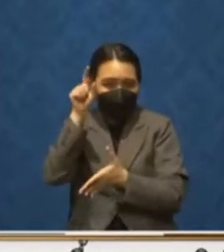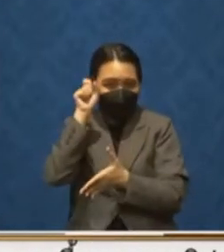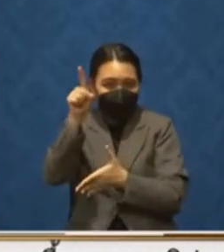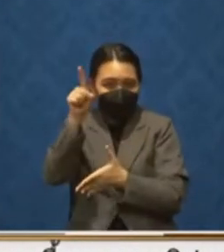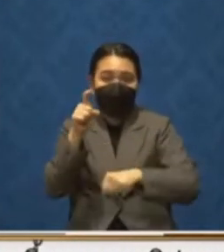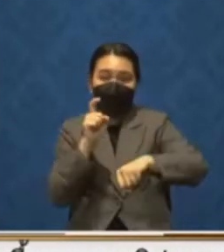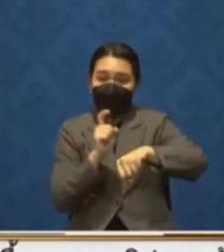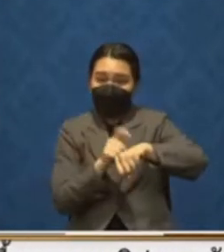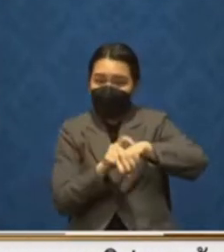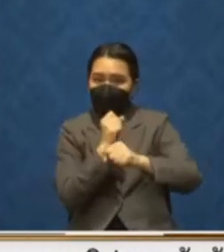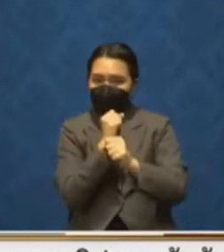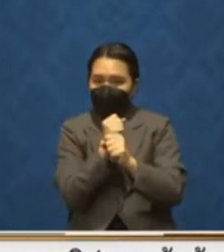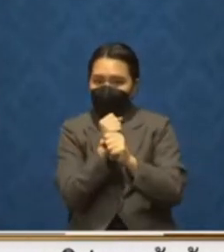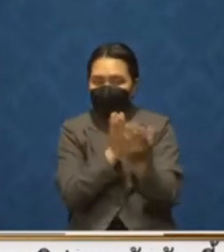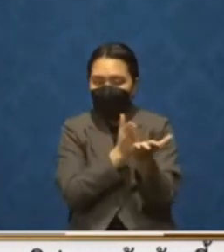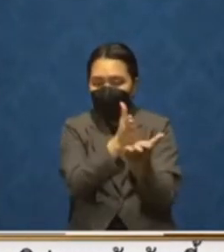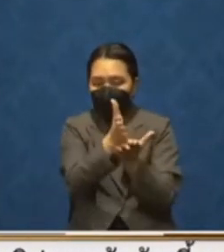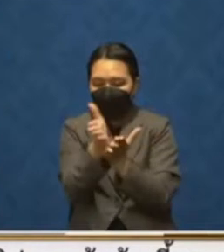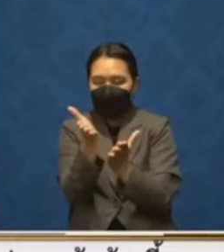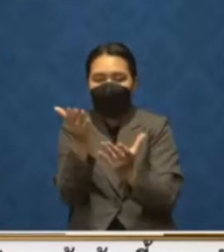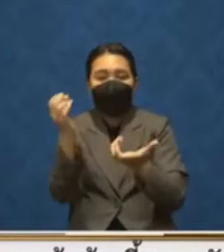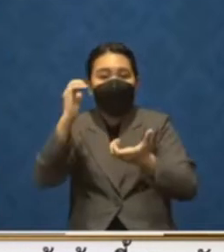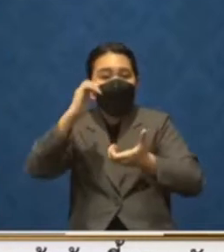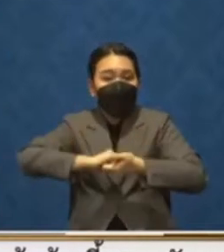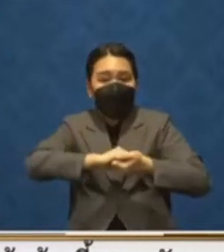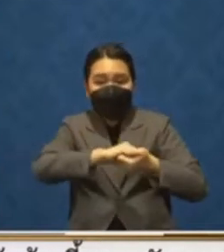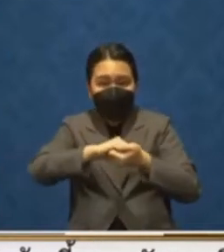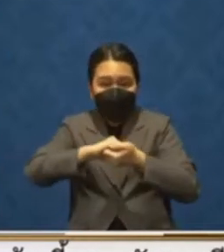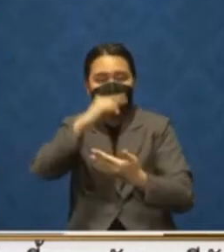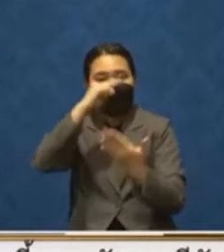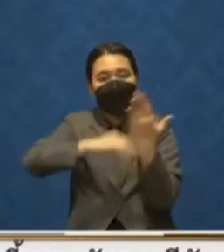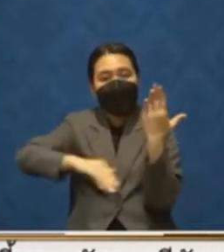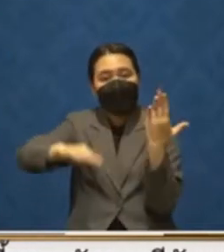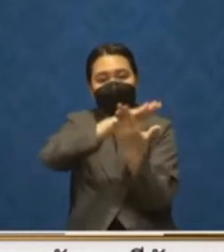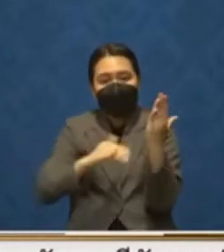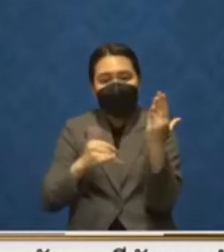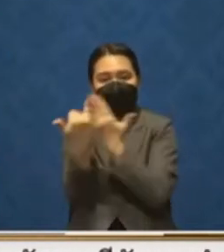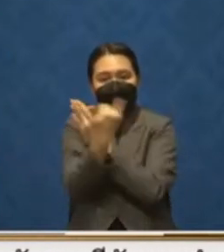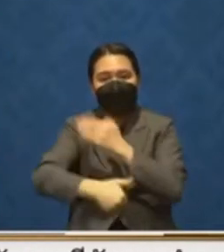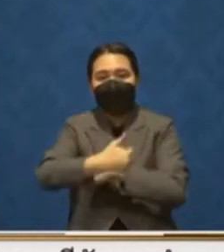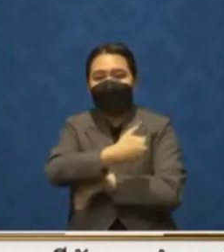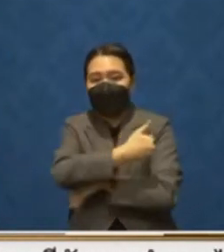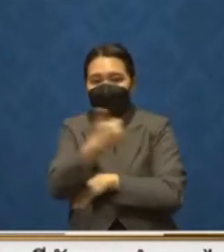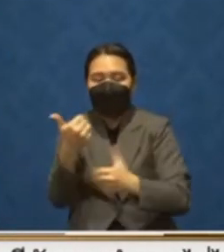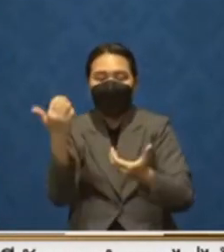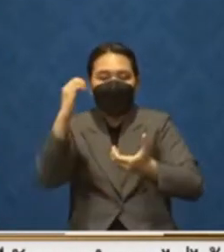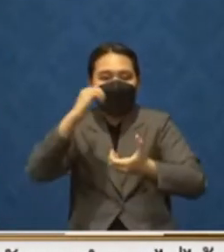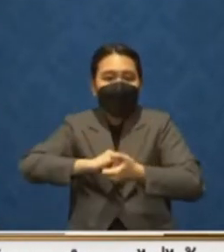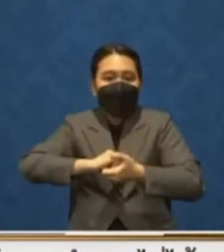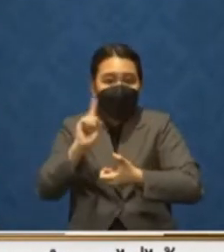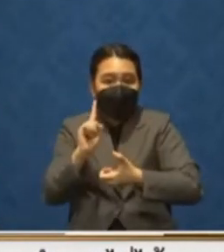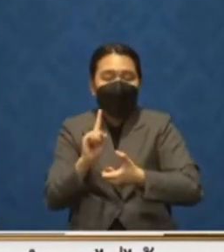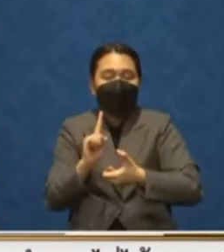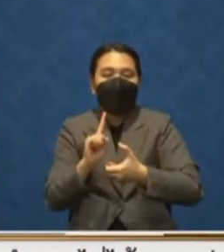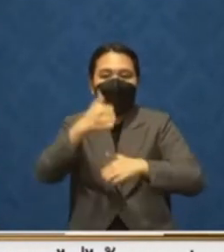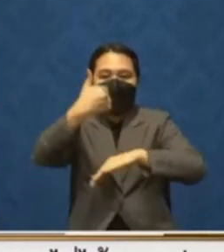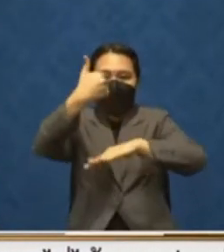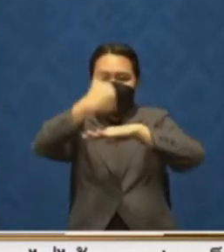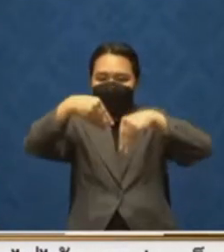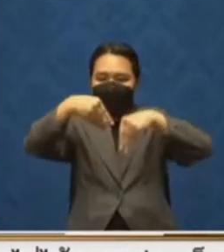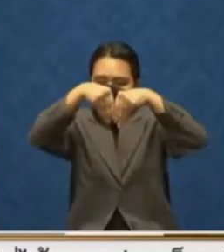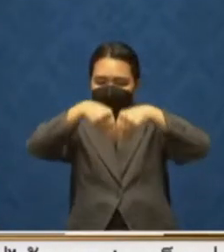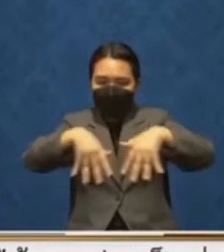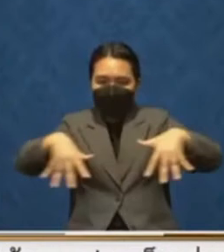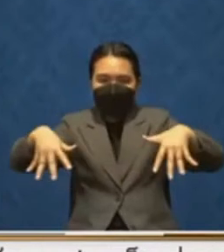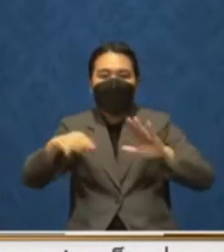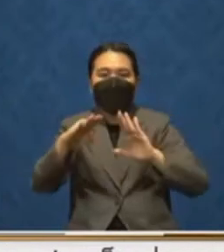ทำงานร่วมกับทุกภาคส่วนทั้งหน่วยงานในประเทศองค์กรประเทศเพื่อแก้ไขทุกข้อบกพร่องเช่นในเรื่องแก้ไขเรื่องโครงสร้างองค์กรกลไก